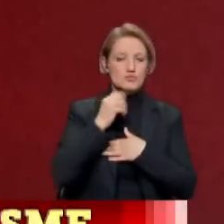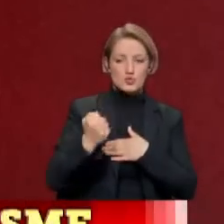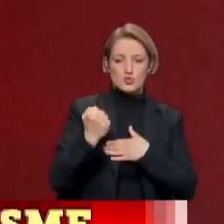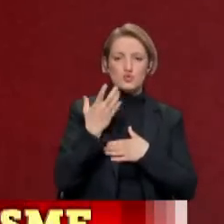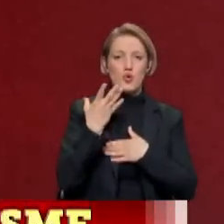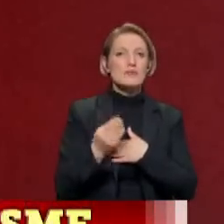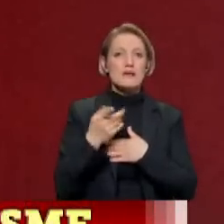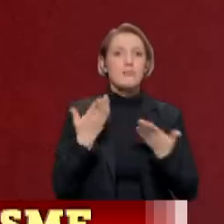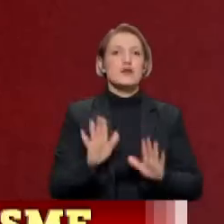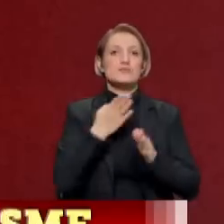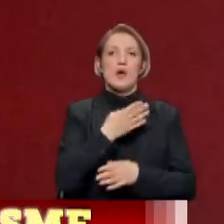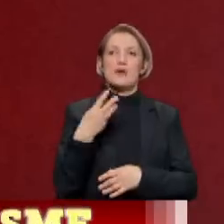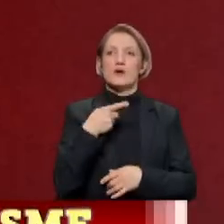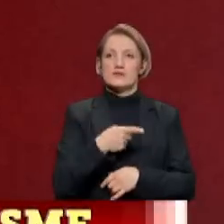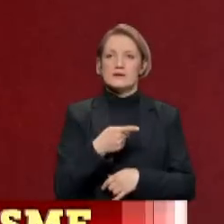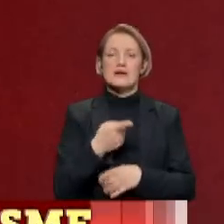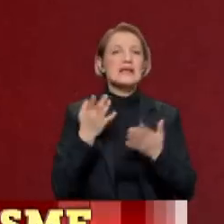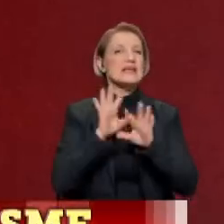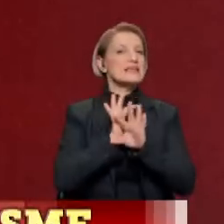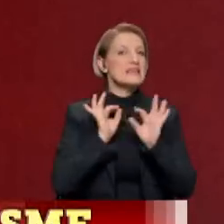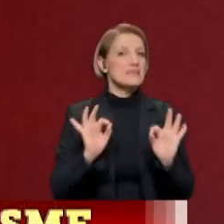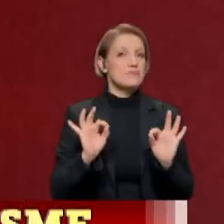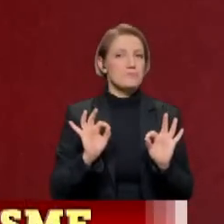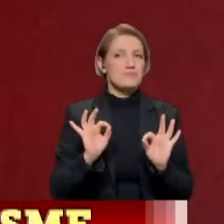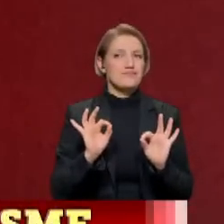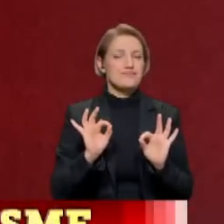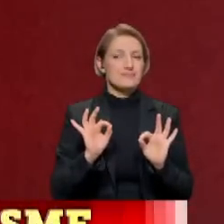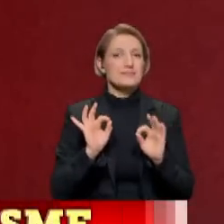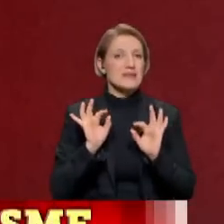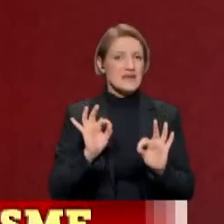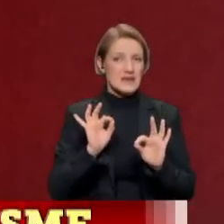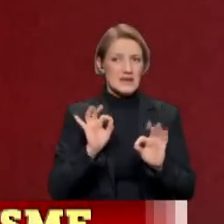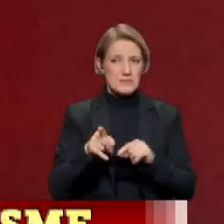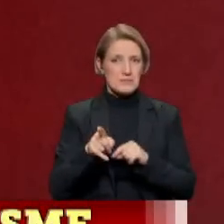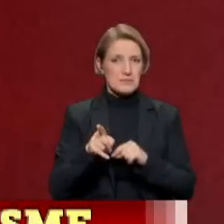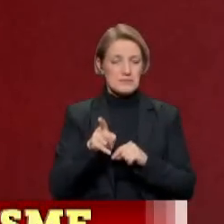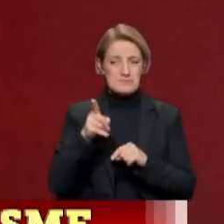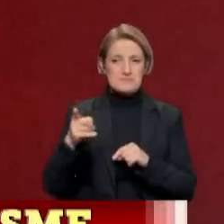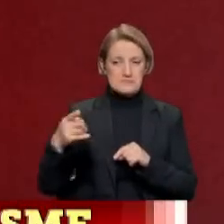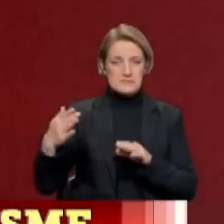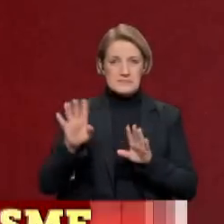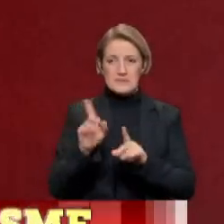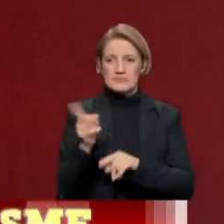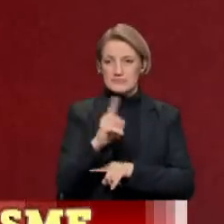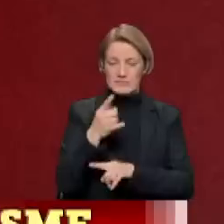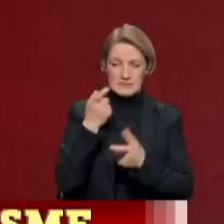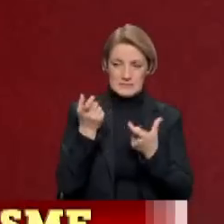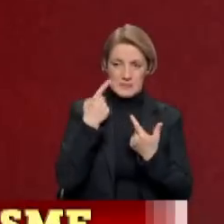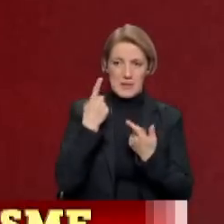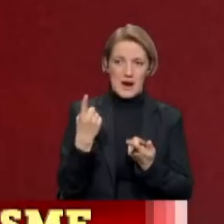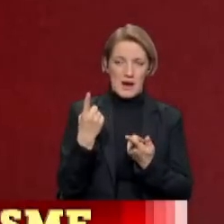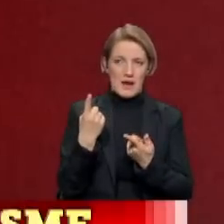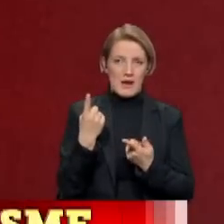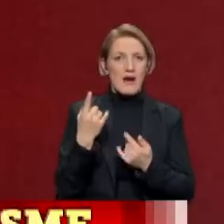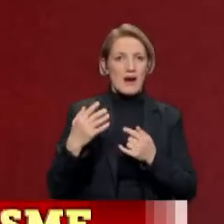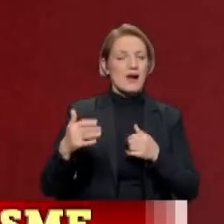olmasına tahammülü yok. Dolayısıyla kim radara girerse Erdoğan ona dikkatli bir şekilde bakar ve alternatif